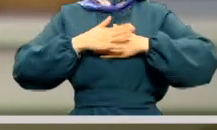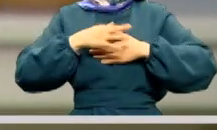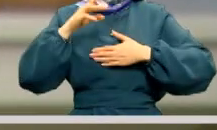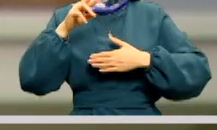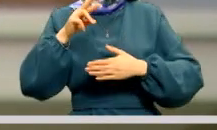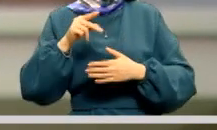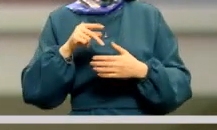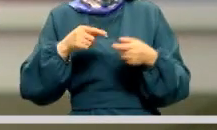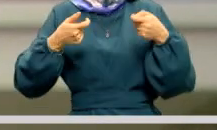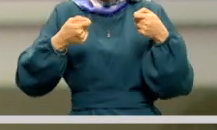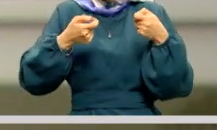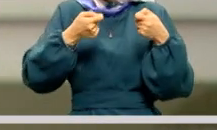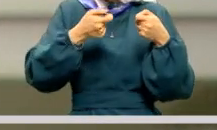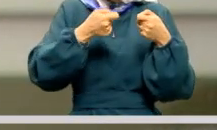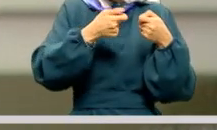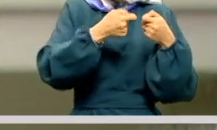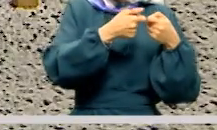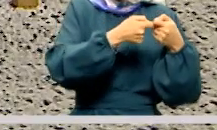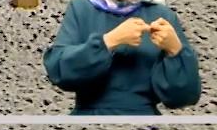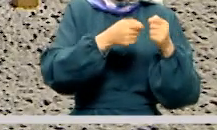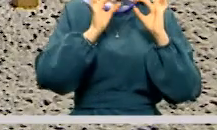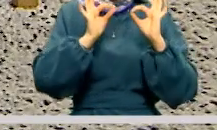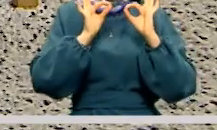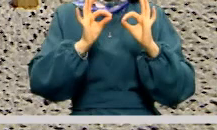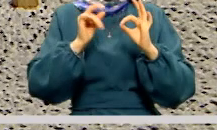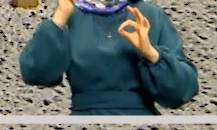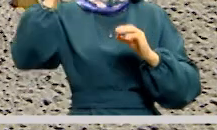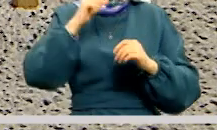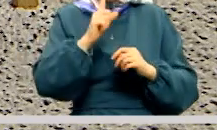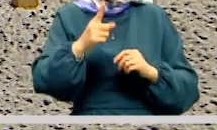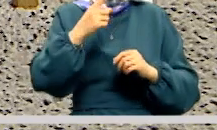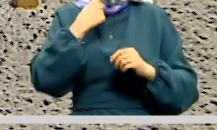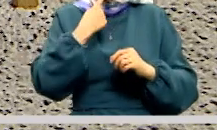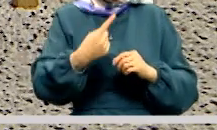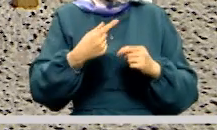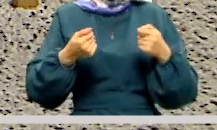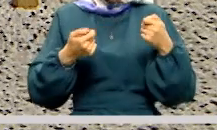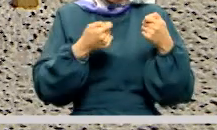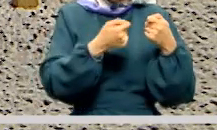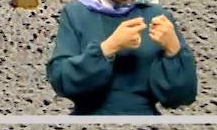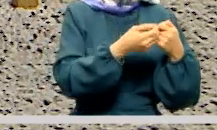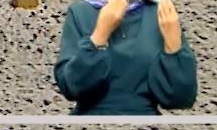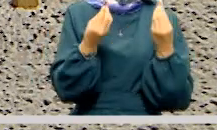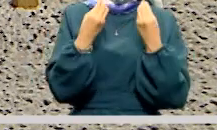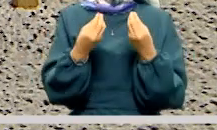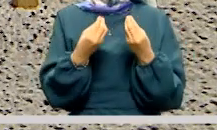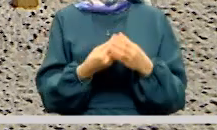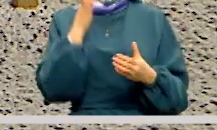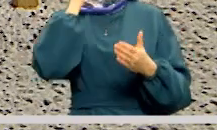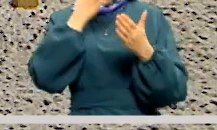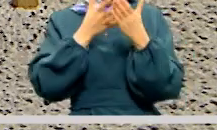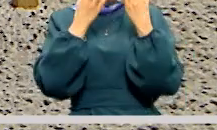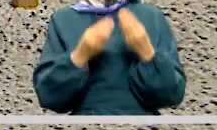eline tesbihi alıp defaatle kelimeyi Tevhid zikir vesaire güzel bir ibadettir güzel bir zikirdir ama